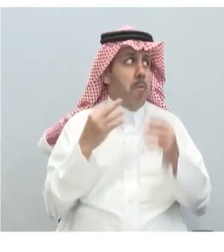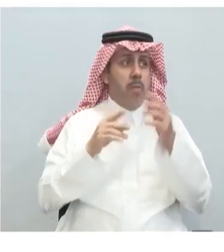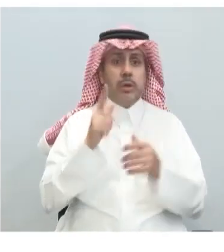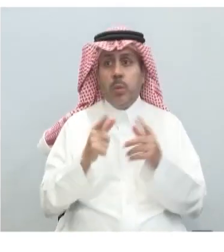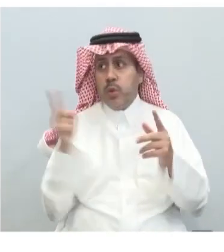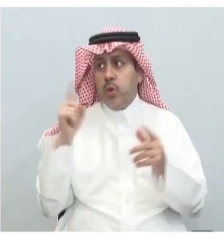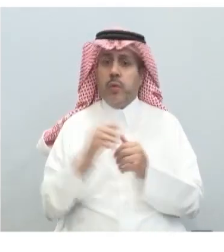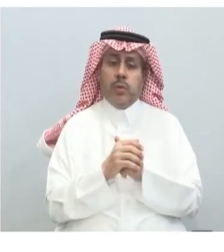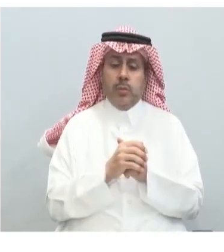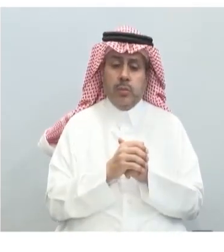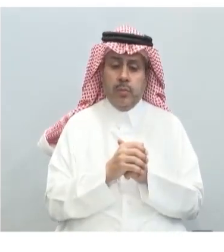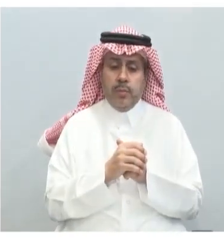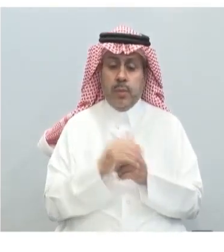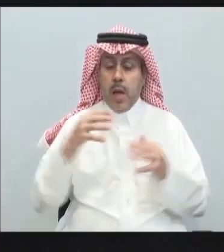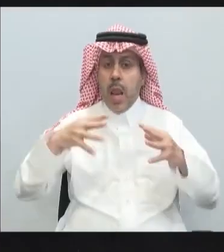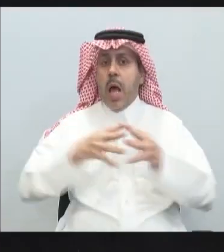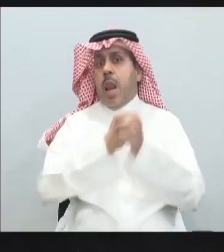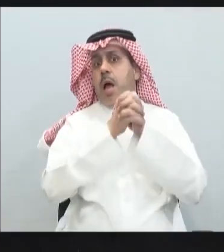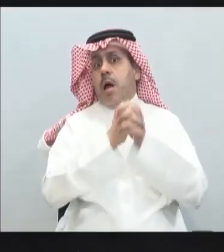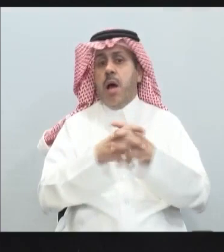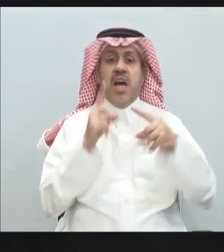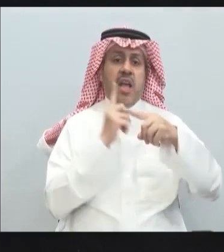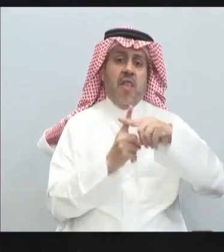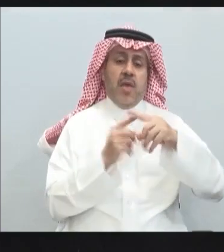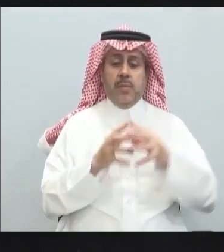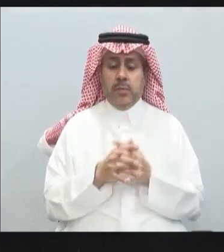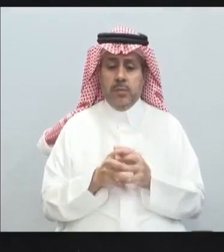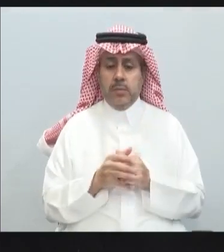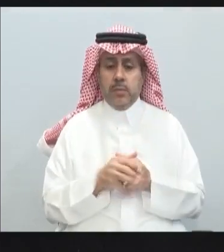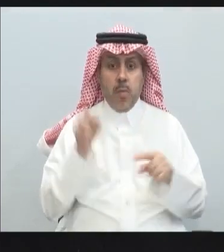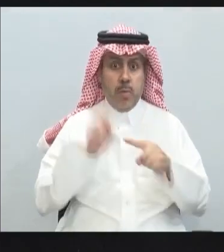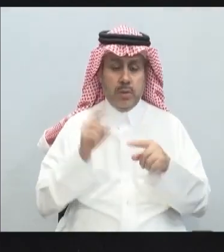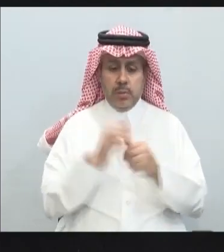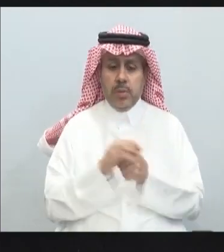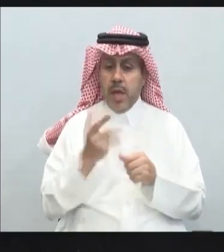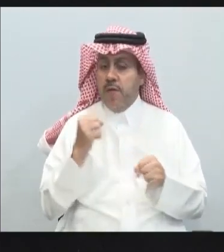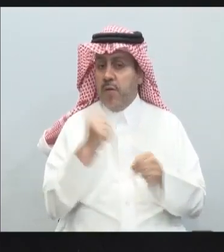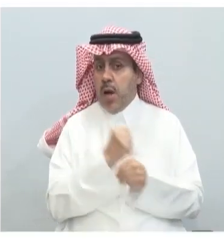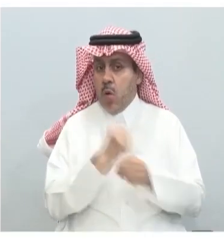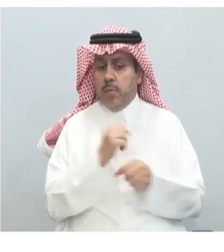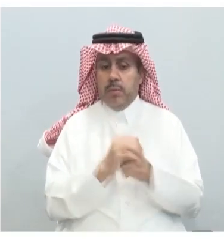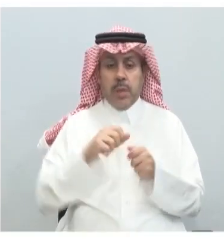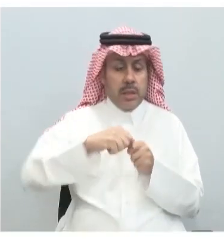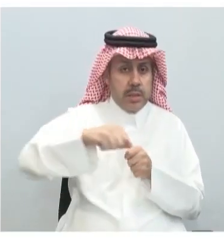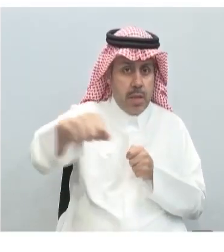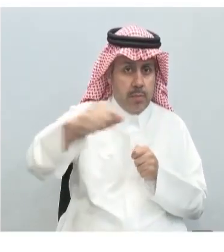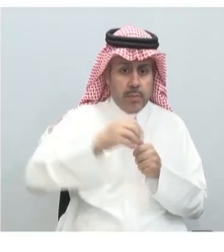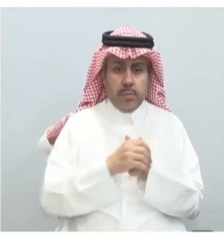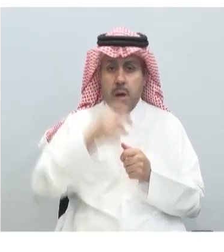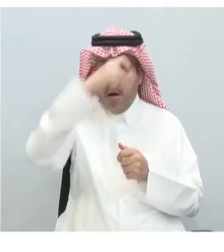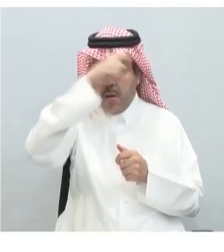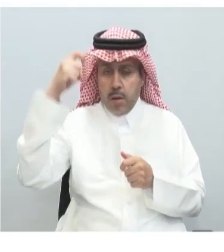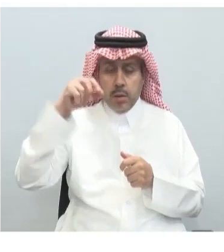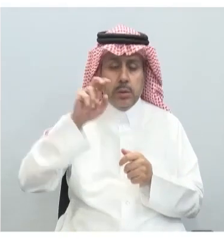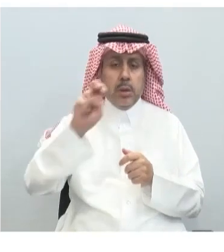هذه العلاقه الرياضيه بشكل مباشر كيف سنقوم ب الحساب حراره